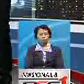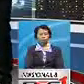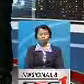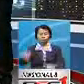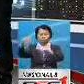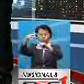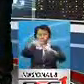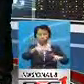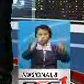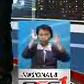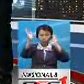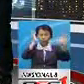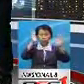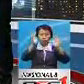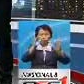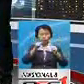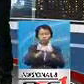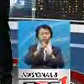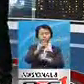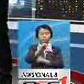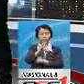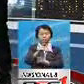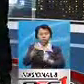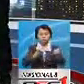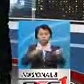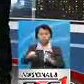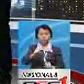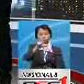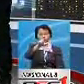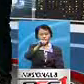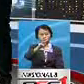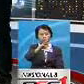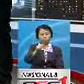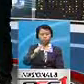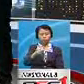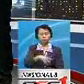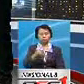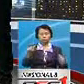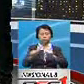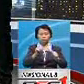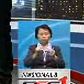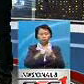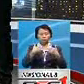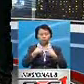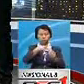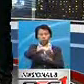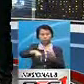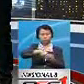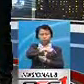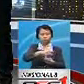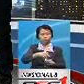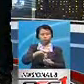janan Malaysian Invasion mix Martial Arts Mima 2016 aksi Diteruskan dengan pusingan contender